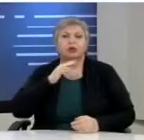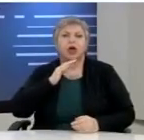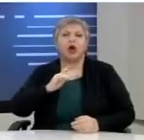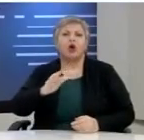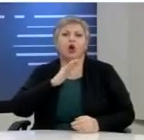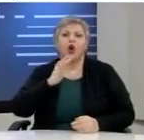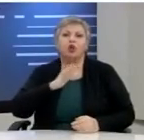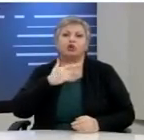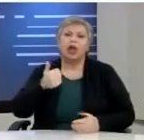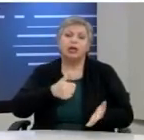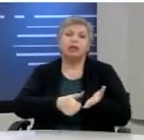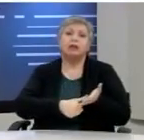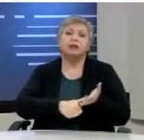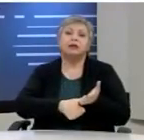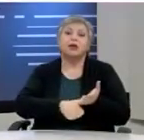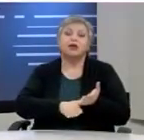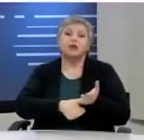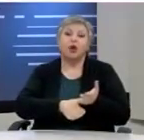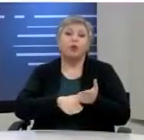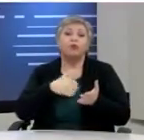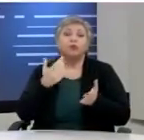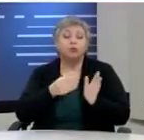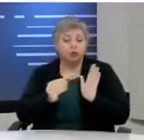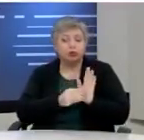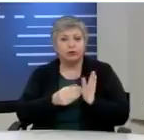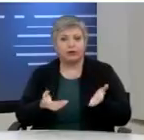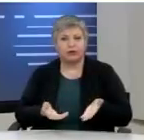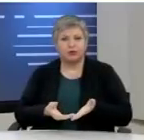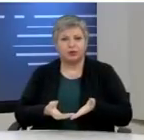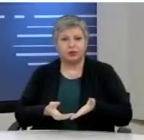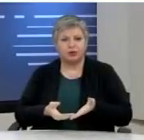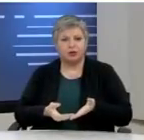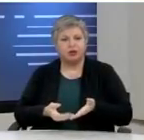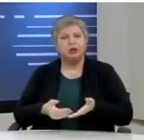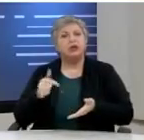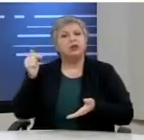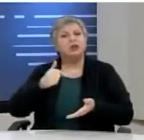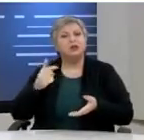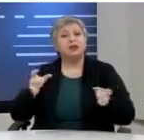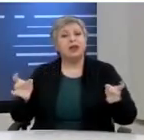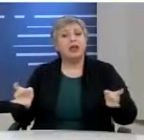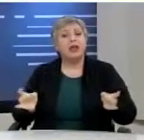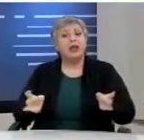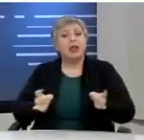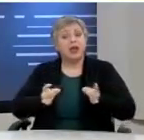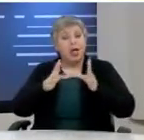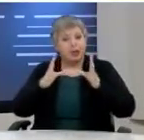Και ερχόμαστε λοιπόν εμείς και βρίσκουμε μπροστά μας μια ευκαιρία. Αλλάζει η κυβέρνηση